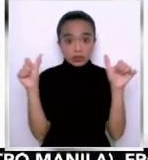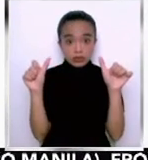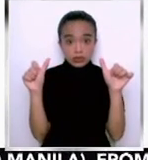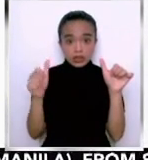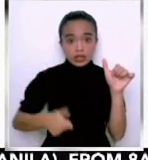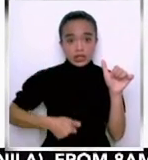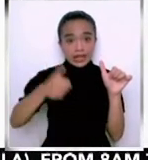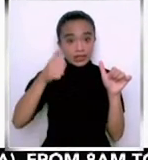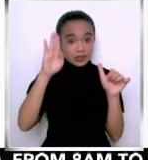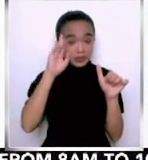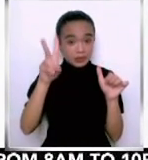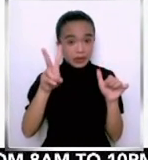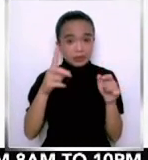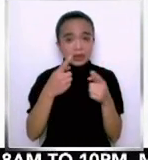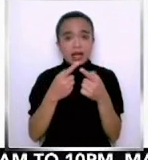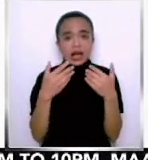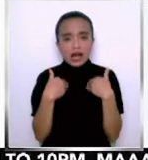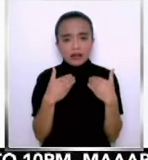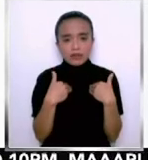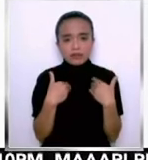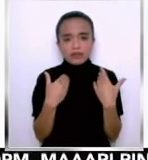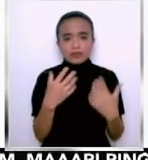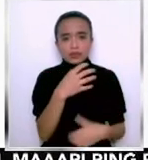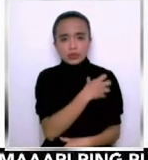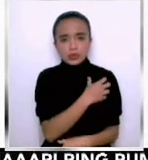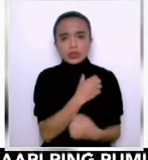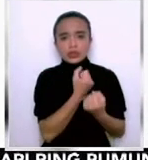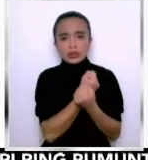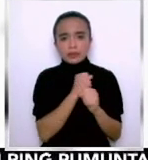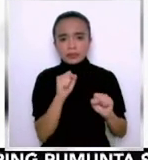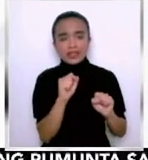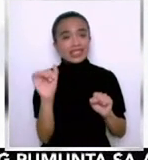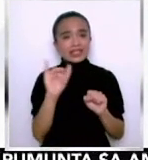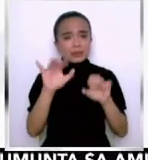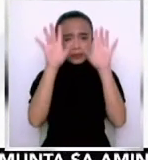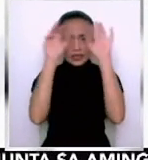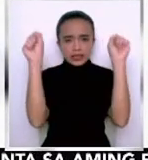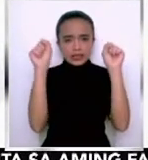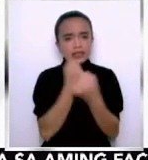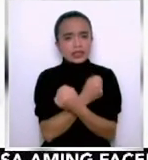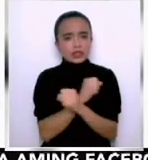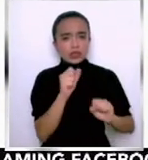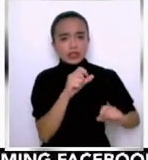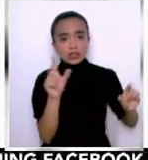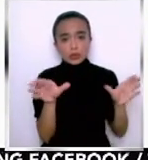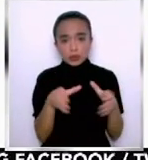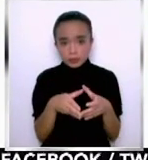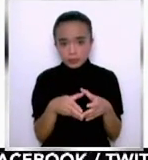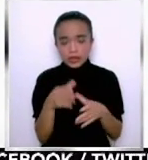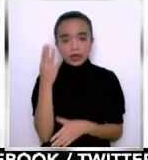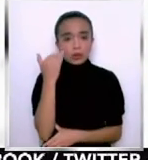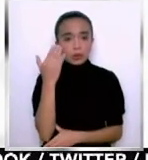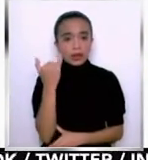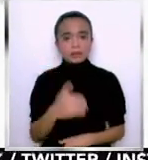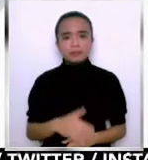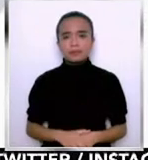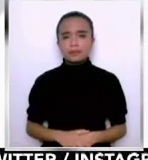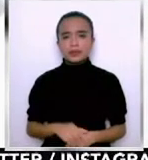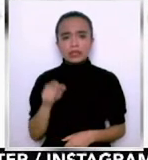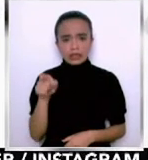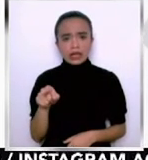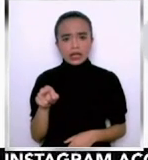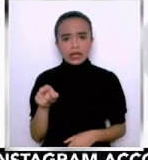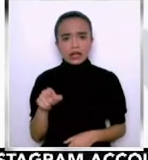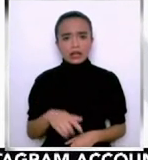na yung security niya na parang PSG, meron na siyang complete na yun. Mm-mm. Kasi nga, he's already the